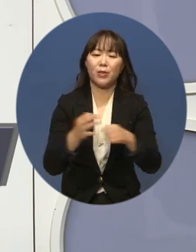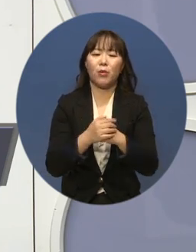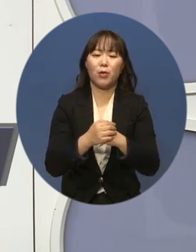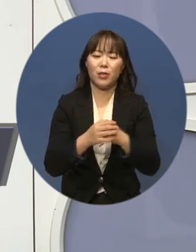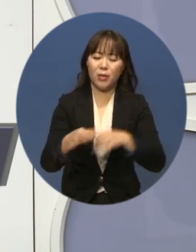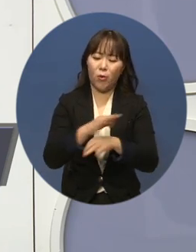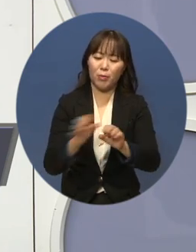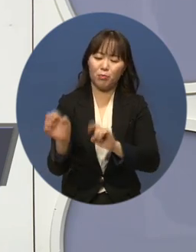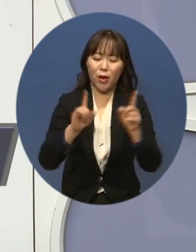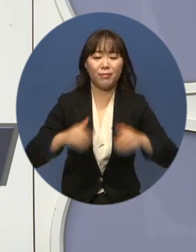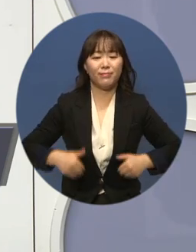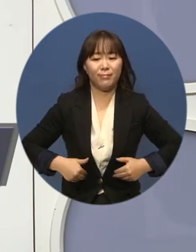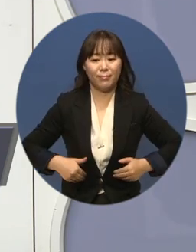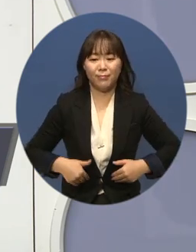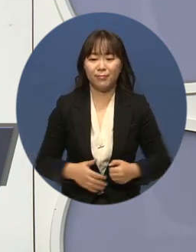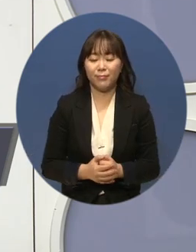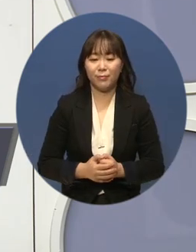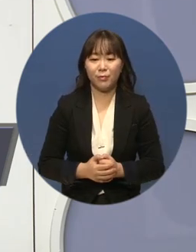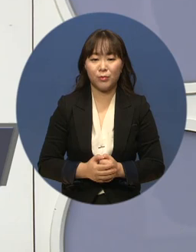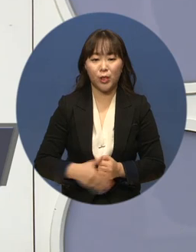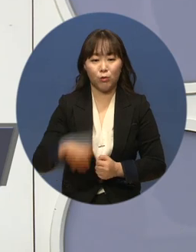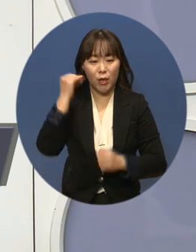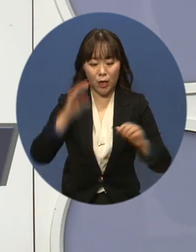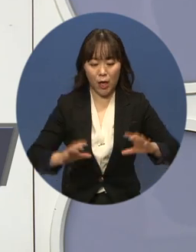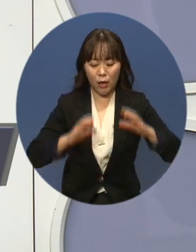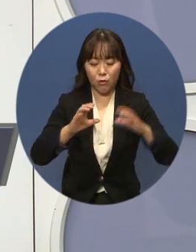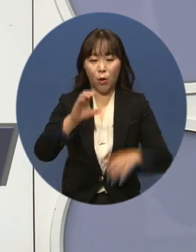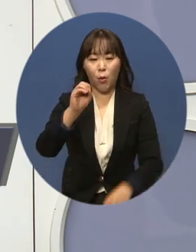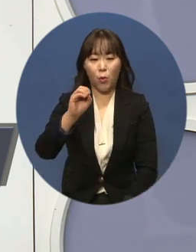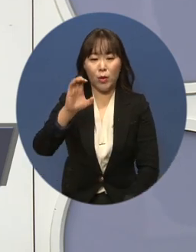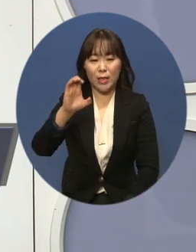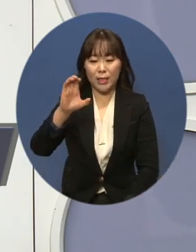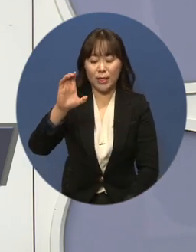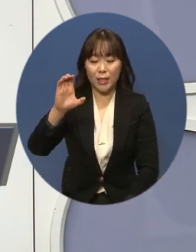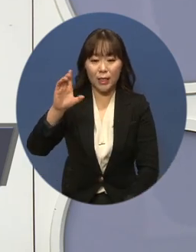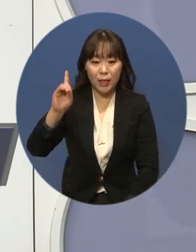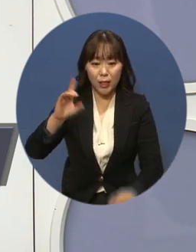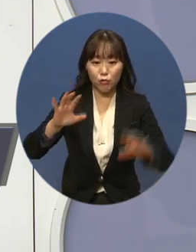않는가. 우리나라는 OECD 국가 중에서 작년에